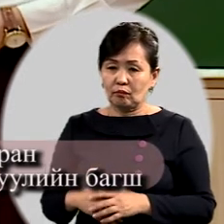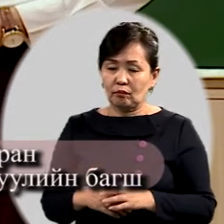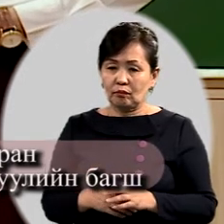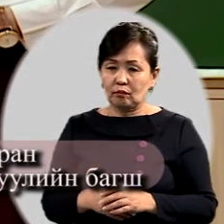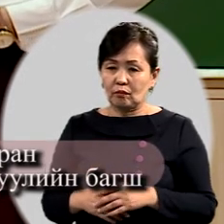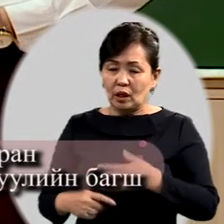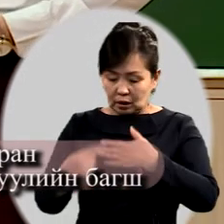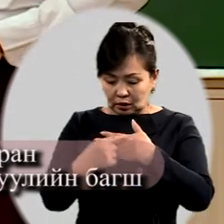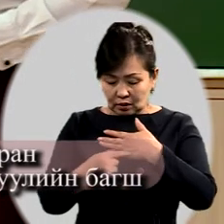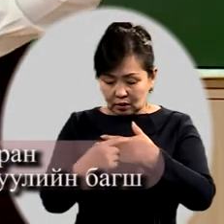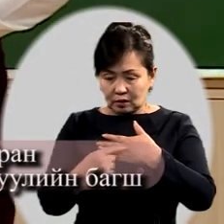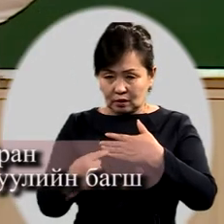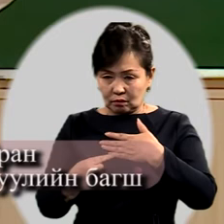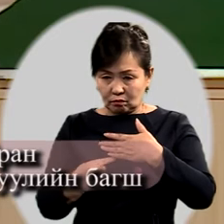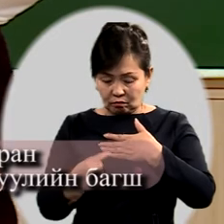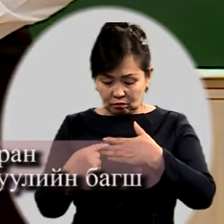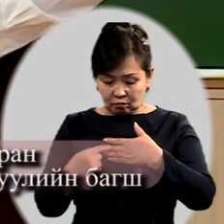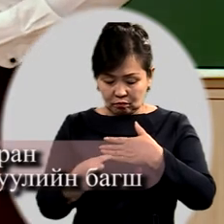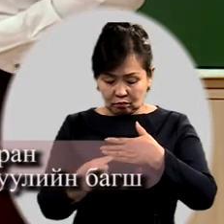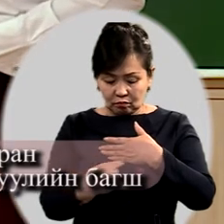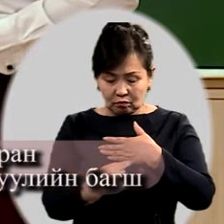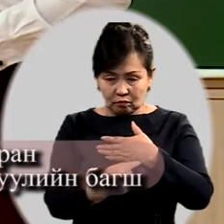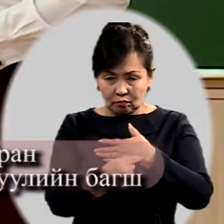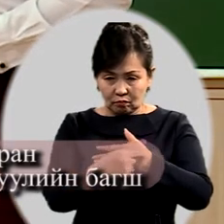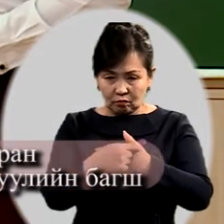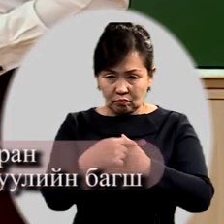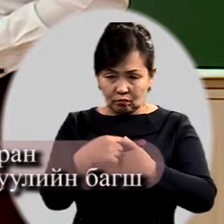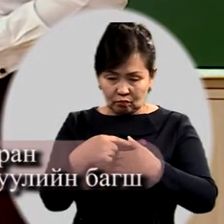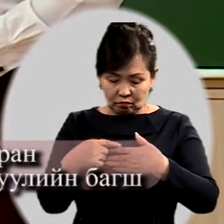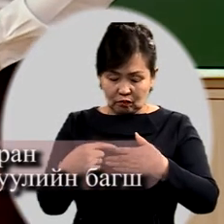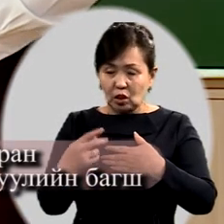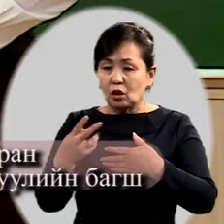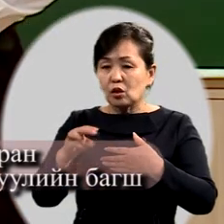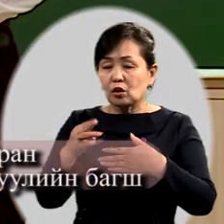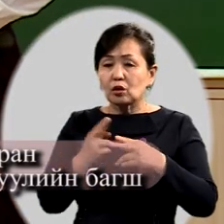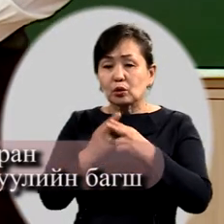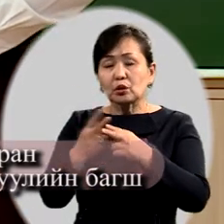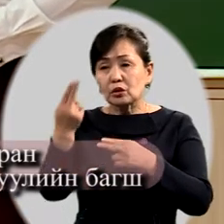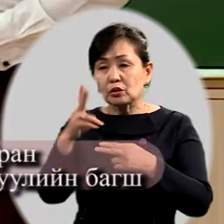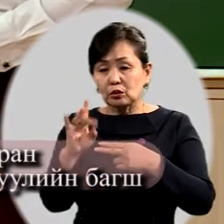екен. Суырдан тыс көмекші кейіпкерлермен